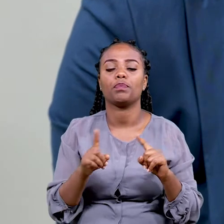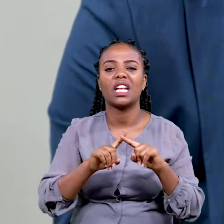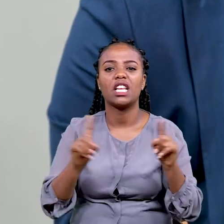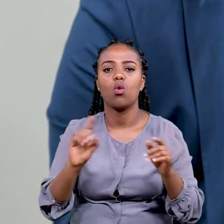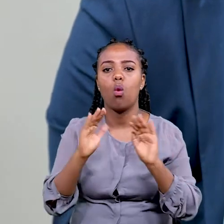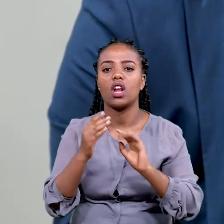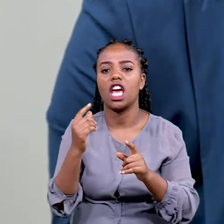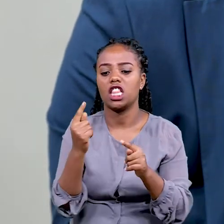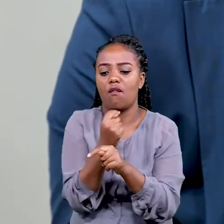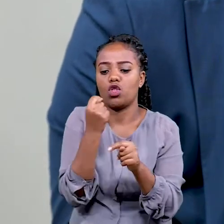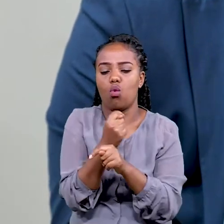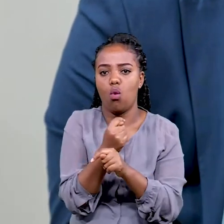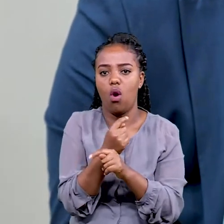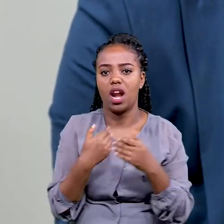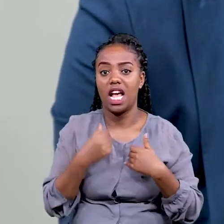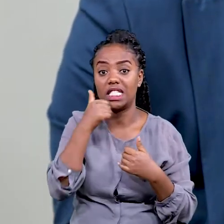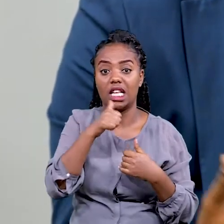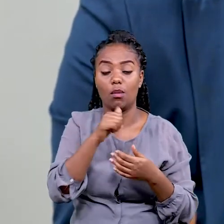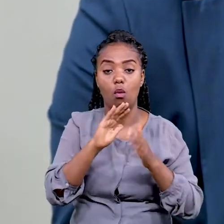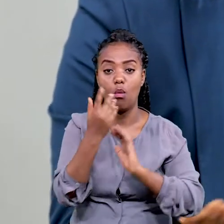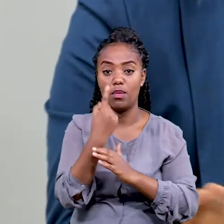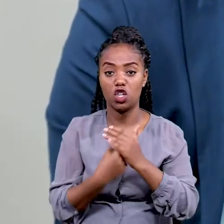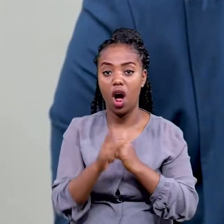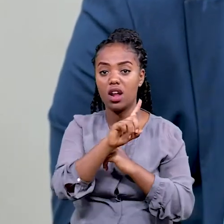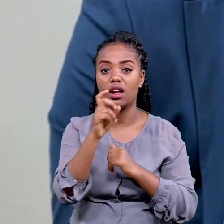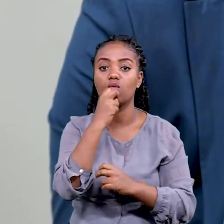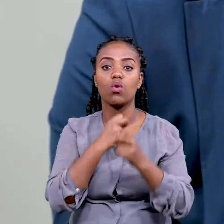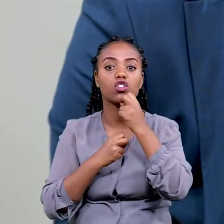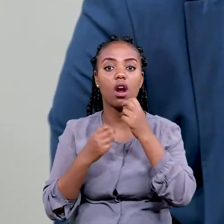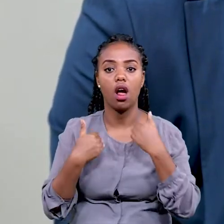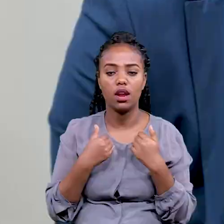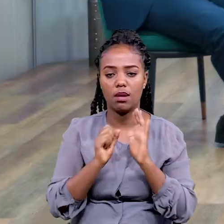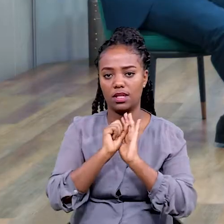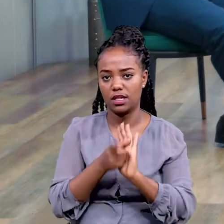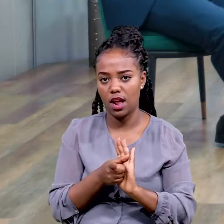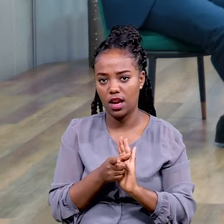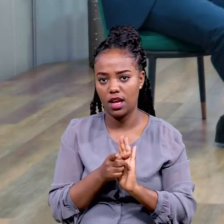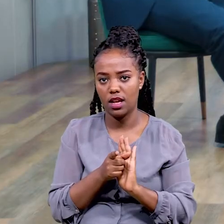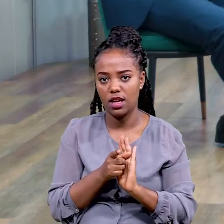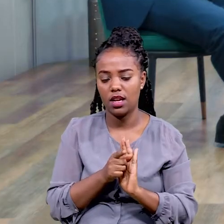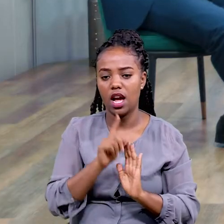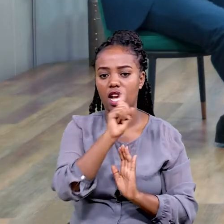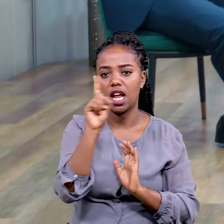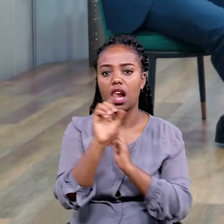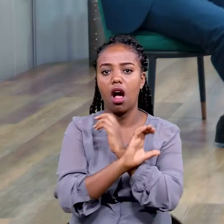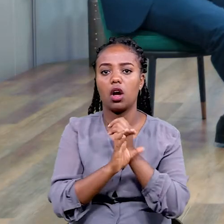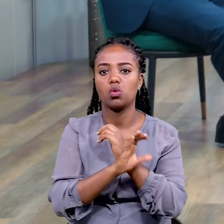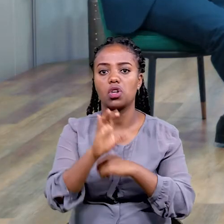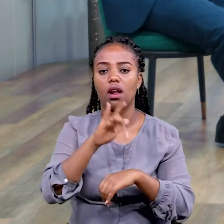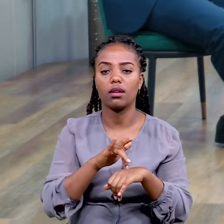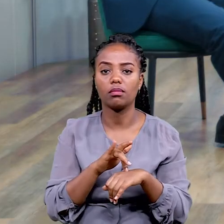ስፔሻል የሆነ የተፈጥሮ እንትኖች አሏቸው። የሴት በመሆንሽ ብቻ አንዳንድ ወንጀሎች አሉ። ለምሳሌ አንዳንድ ሀገሮች